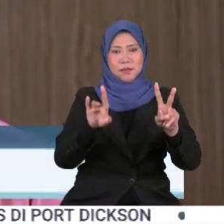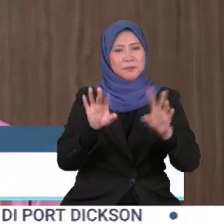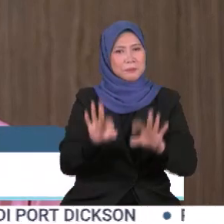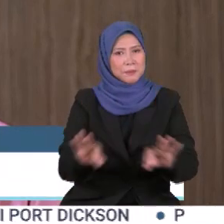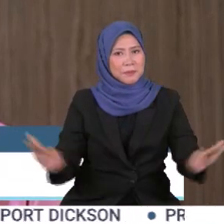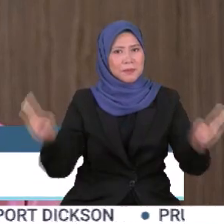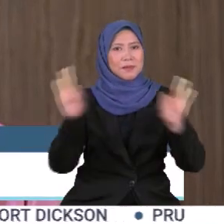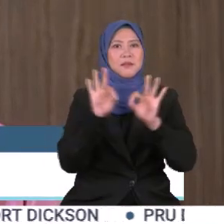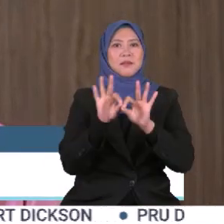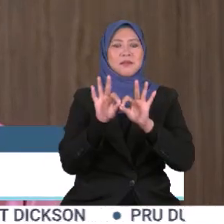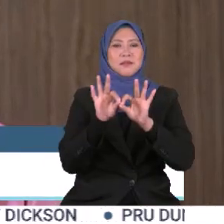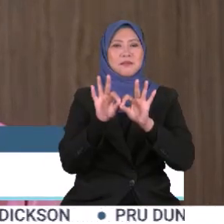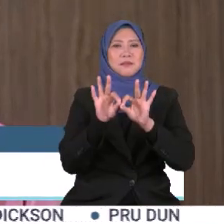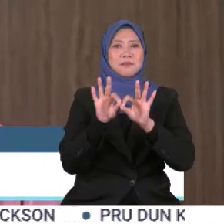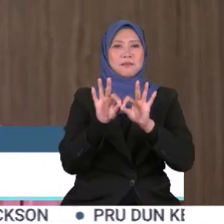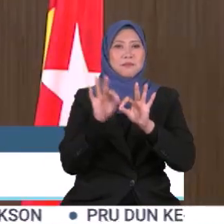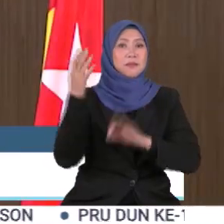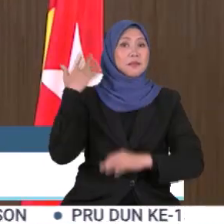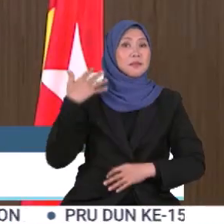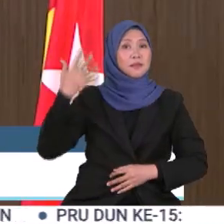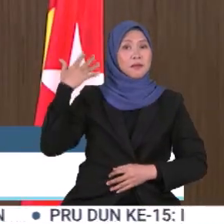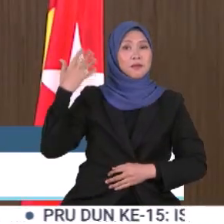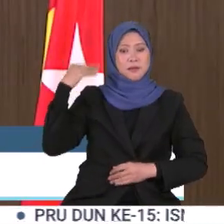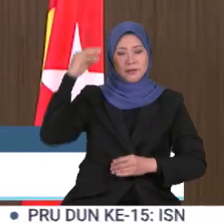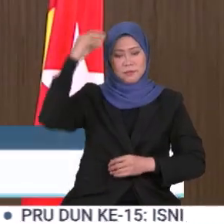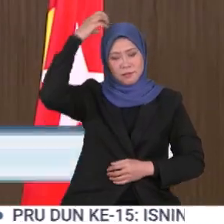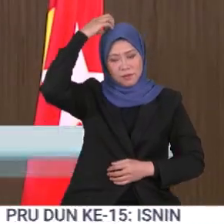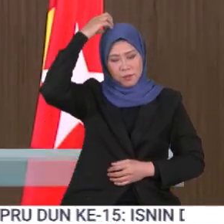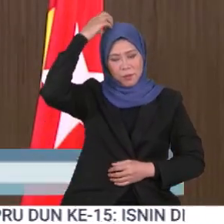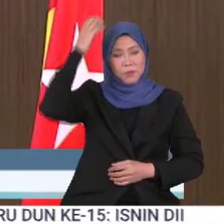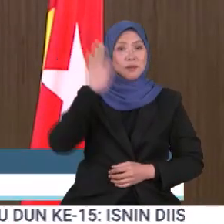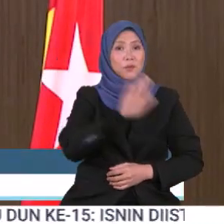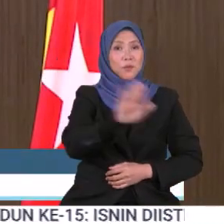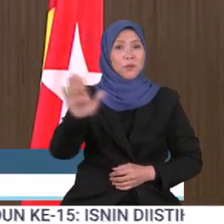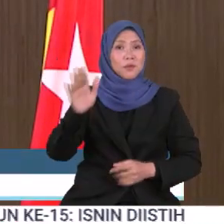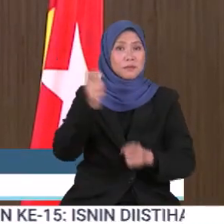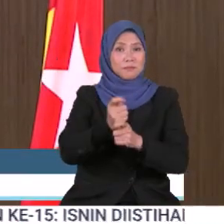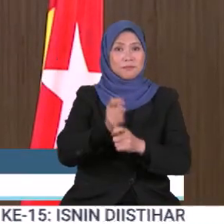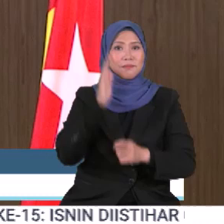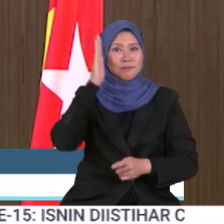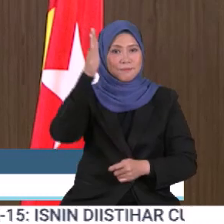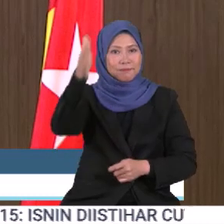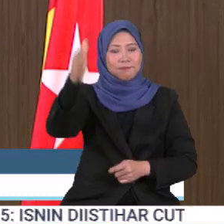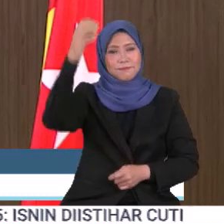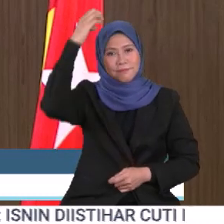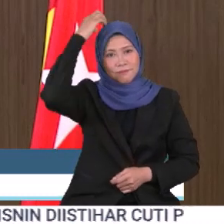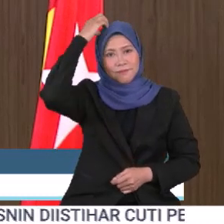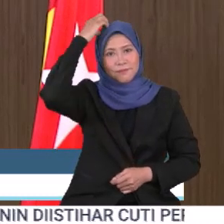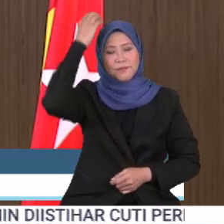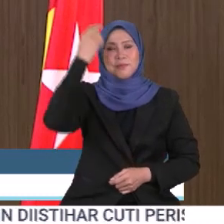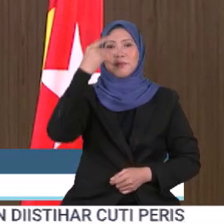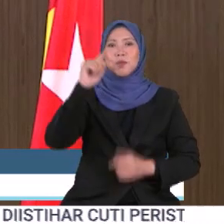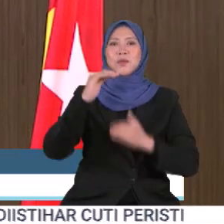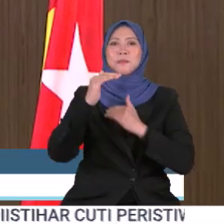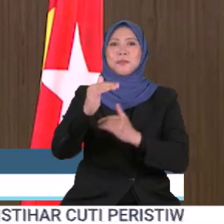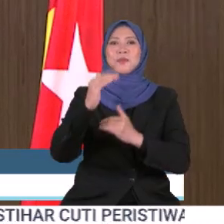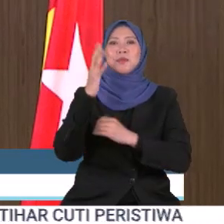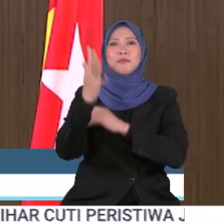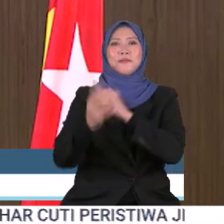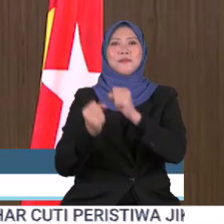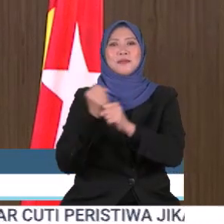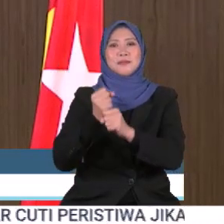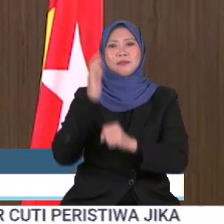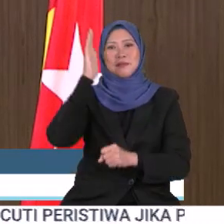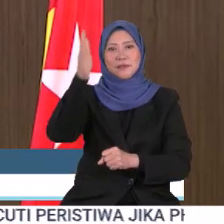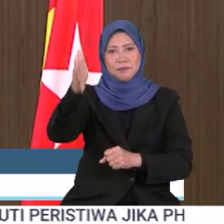penting sejarah negeri Selangor andaentan masaapg Selangor untuk tempoh 5 tahun